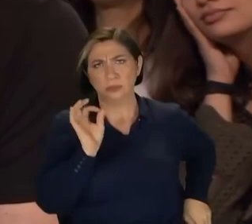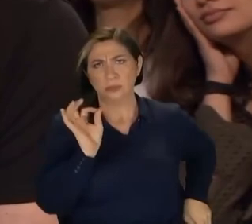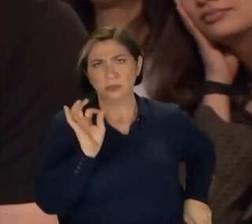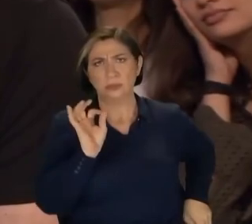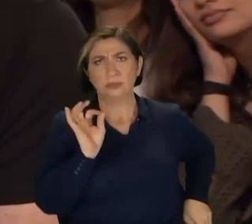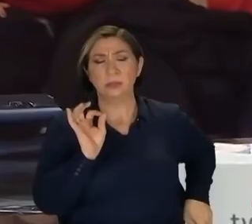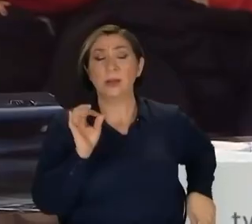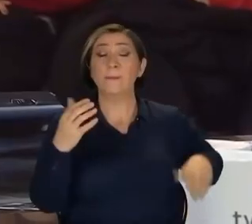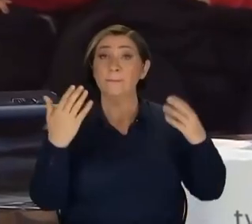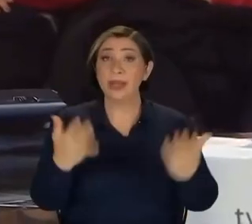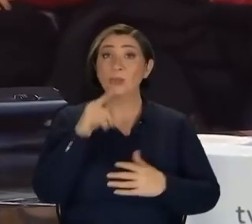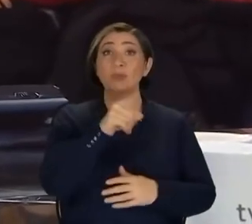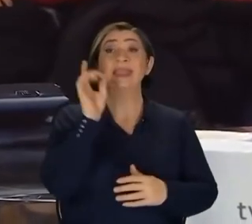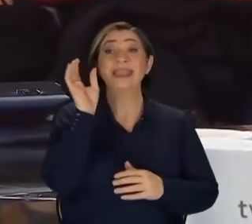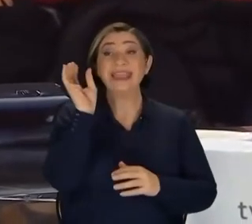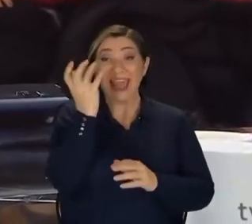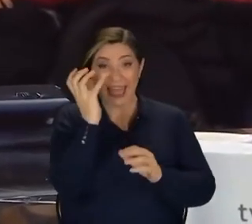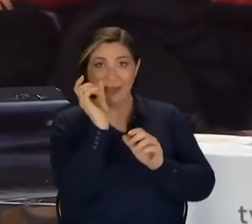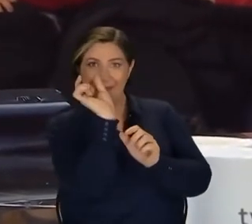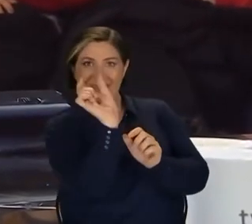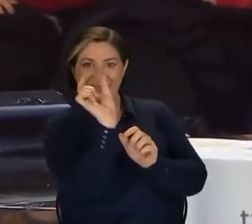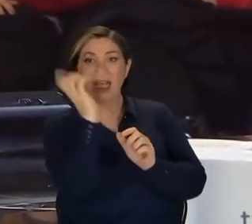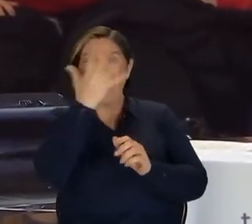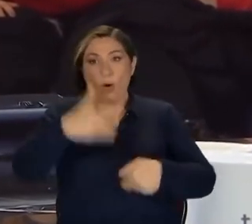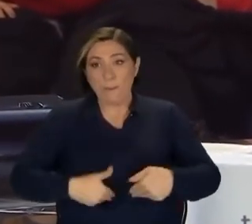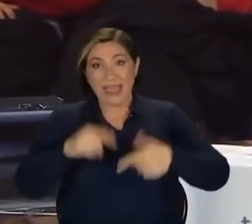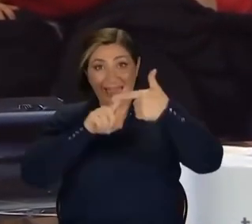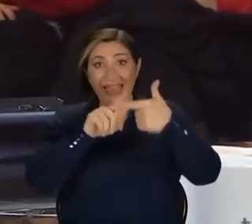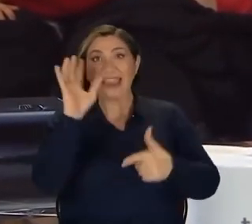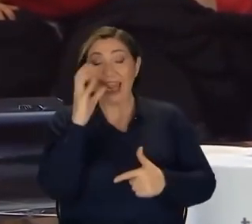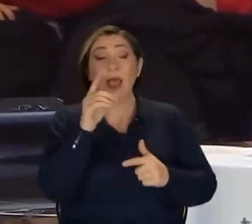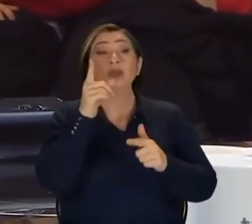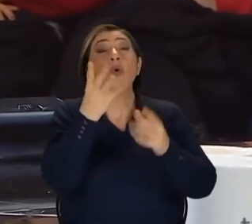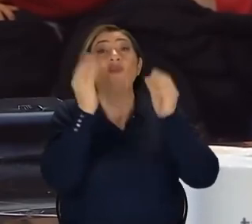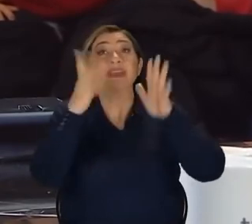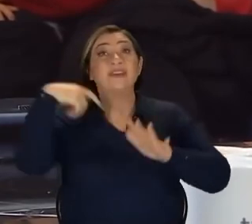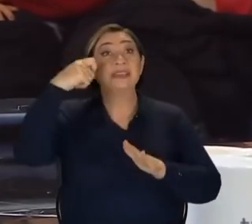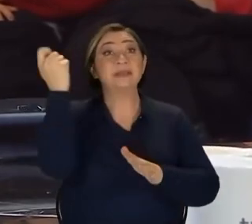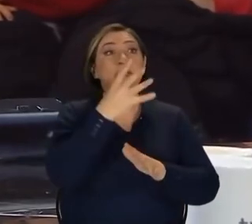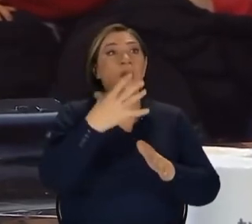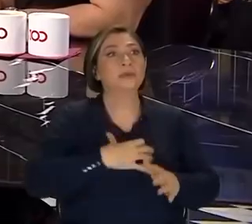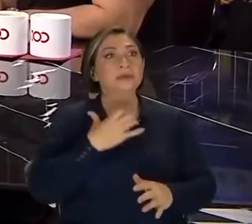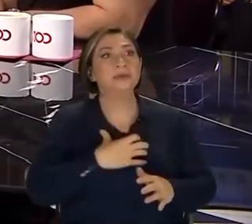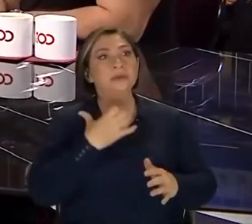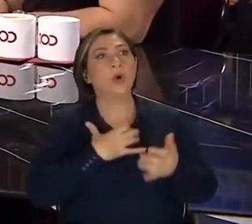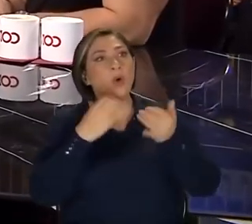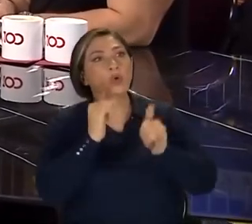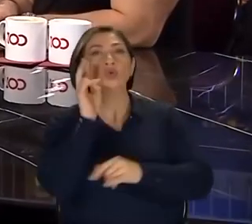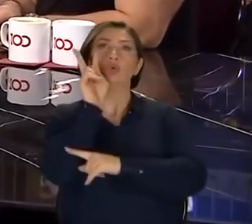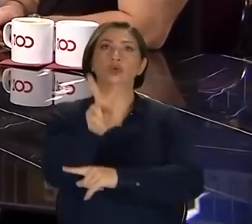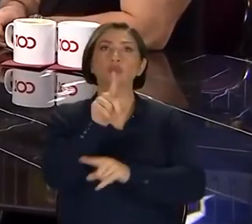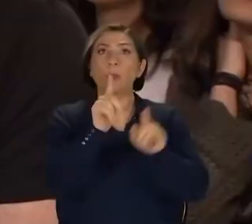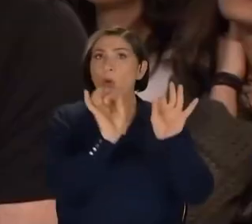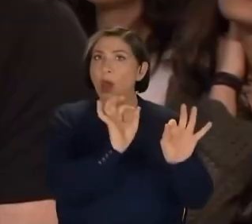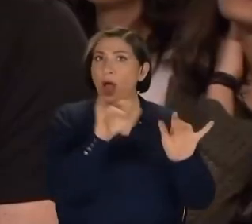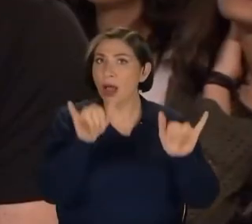değil mi? Peki bu delide bir de tabii ki seni birçok filmde artık dramatik roller oynarken görüyoruz. Eyvallah. Bu da